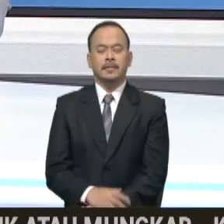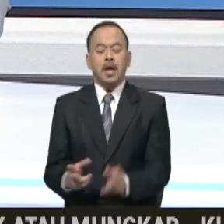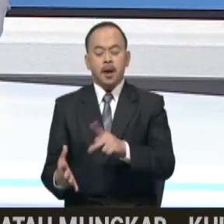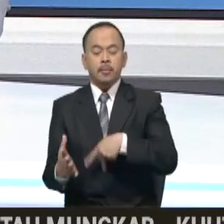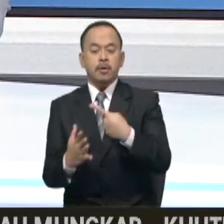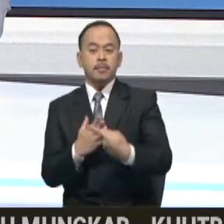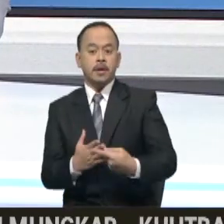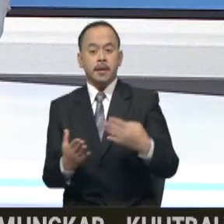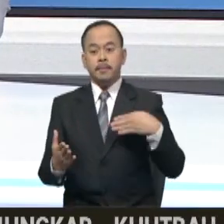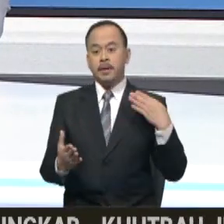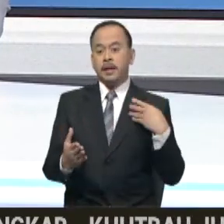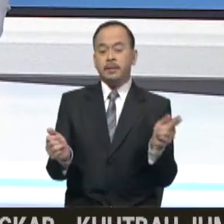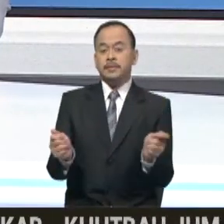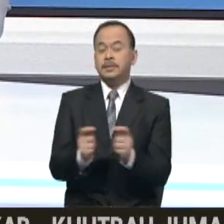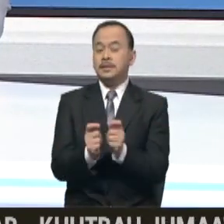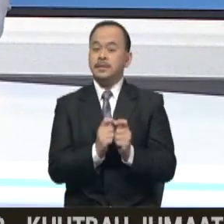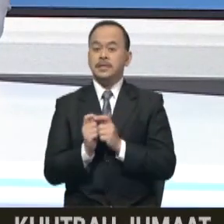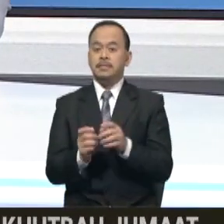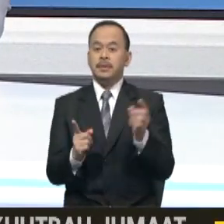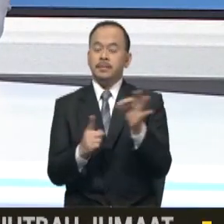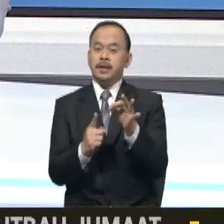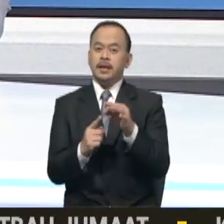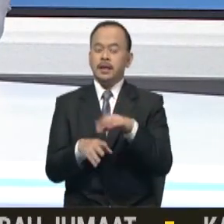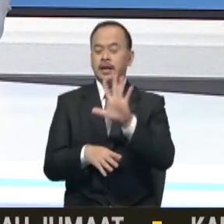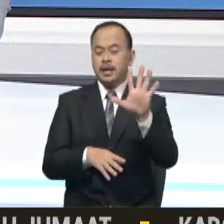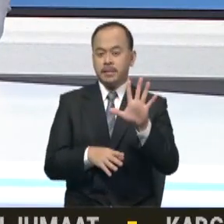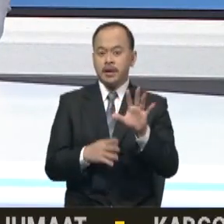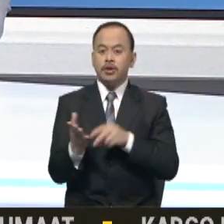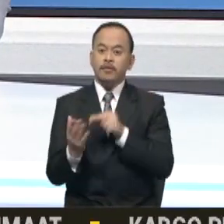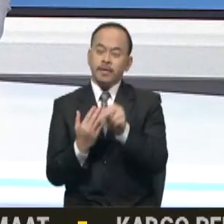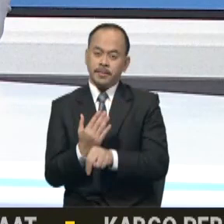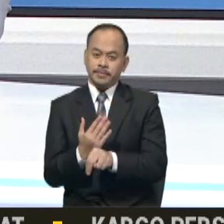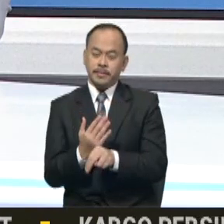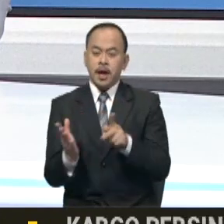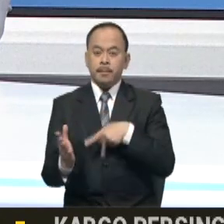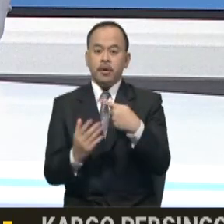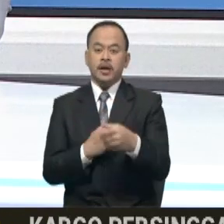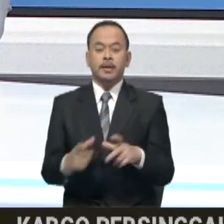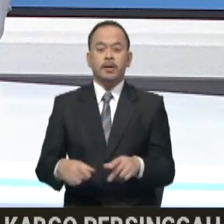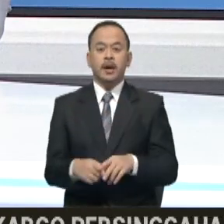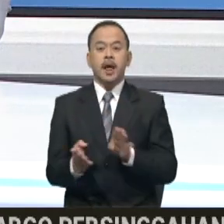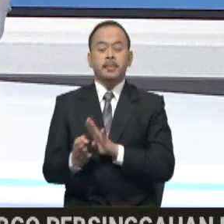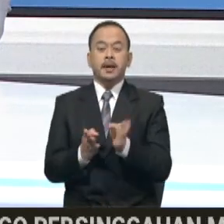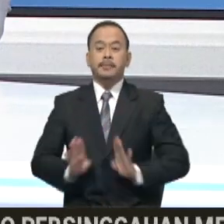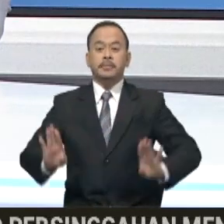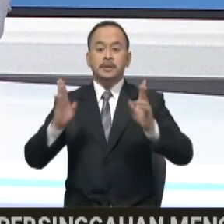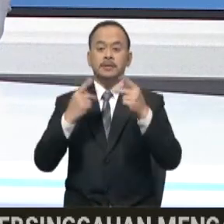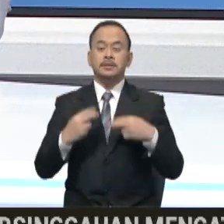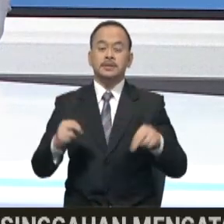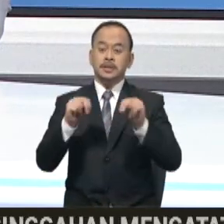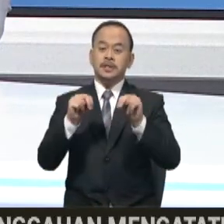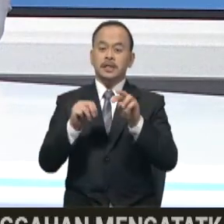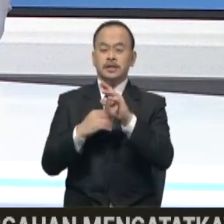Program Belia Bersama Palestin akan diadakan Ahad ini 5 November. Program Anjuran Belia Masjid Senegara dengan